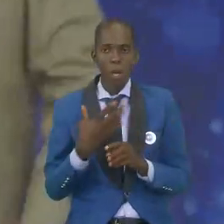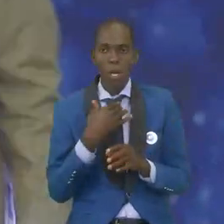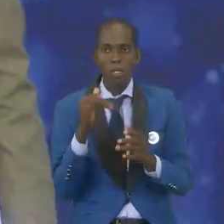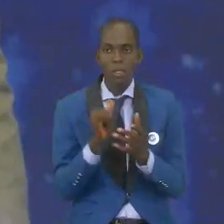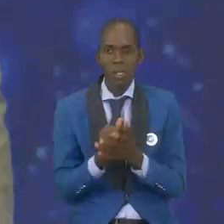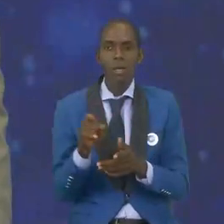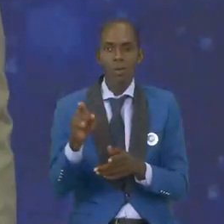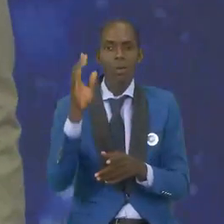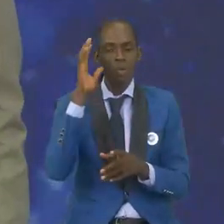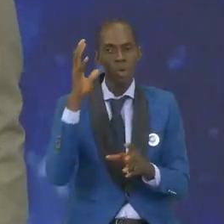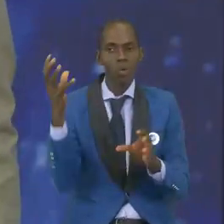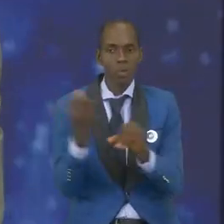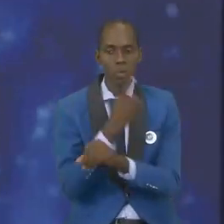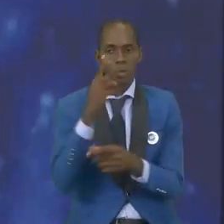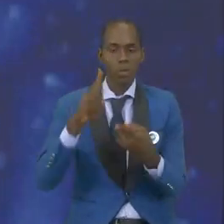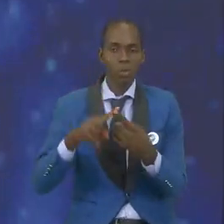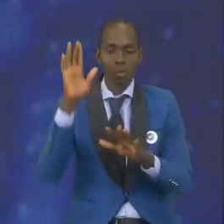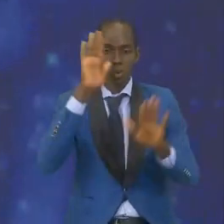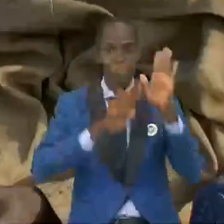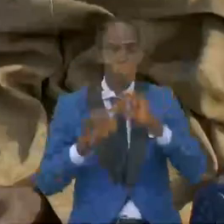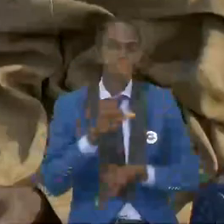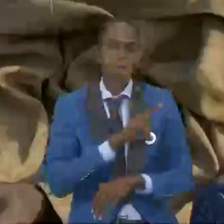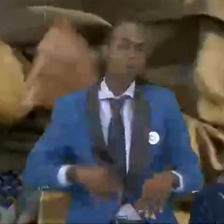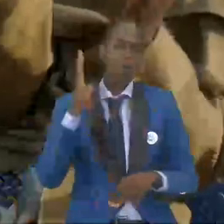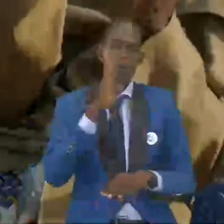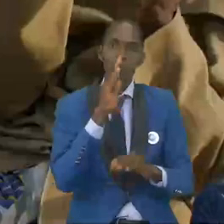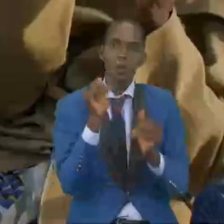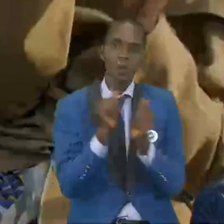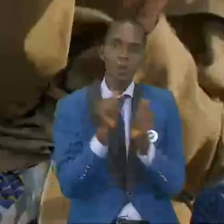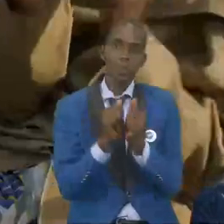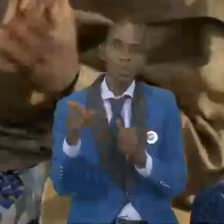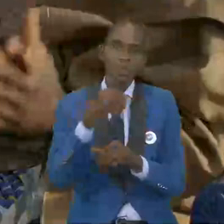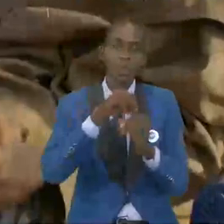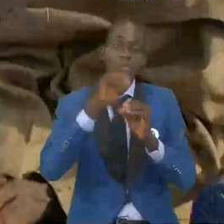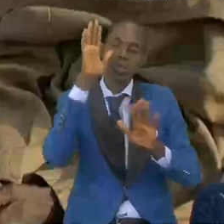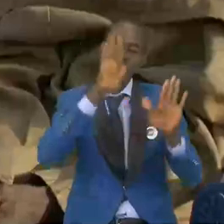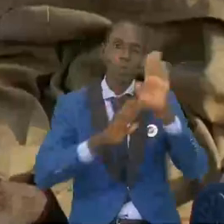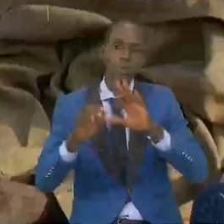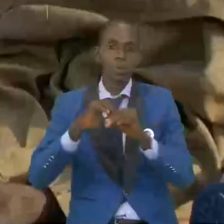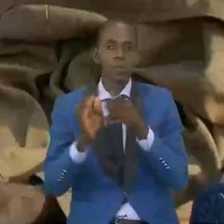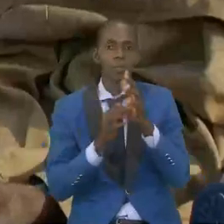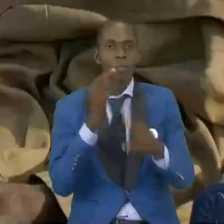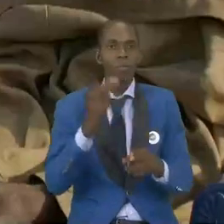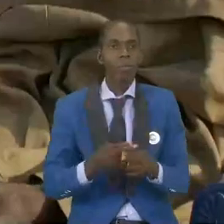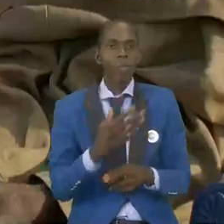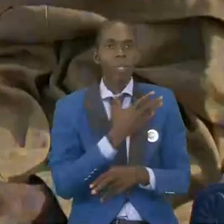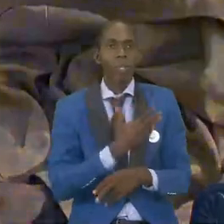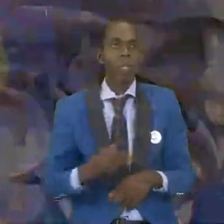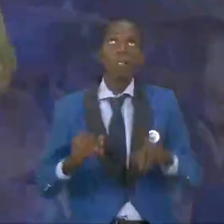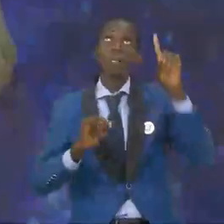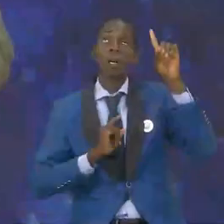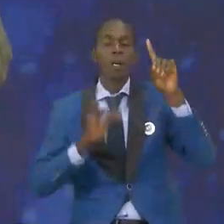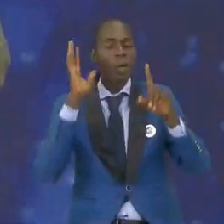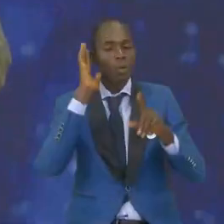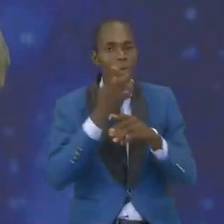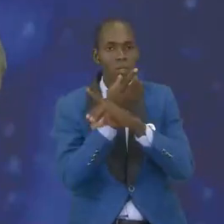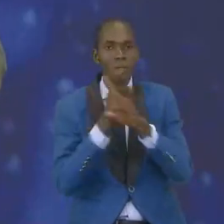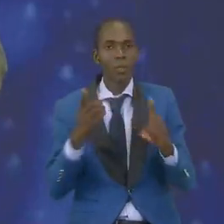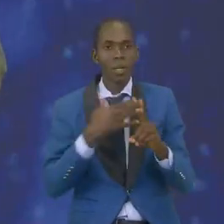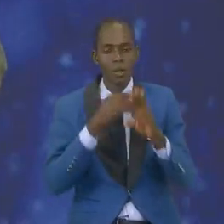nous t'attrapons. Quand ils viendront et ils disent que nous t'avons eu, le Seigneur sera avec toi au nom de